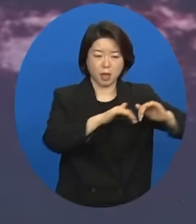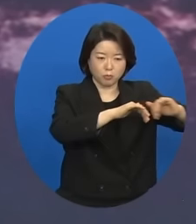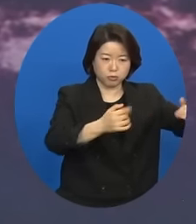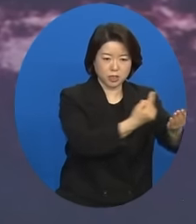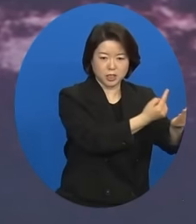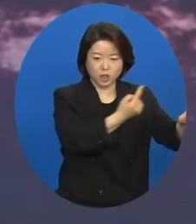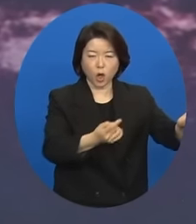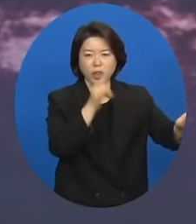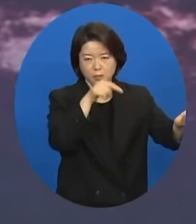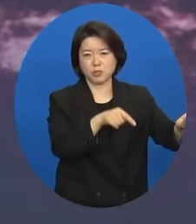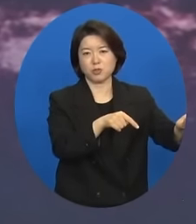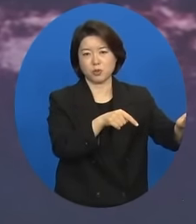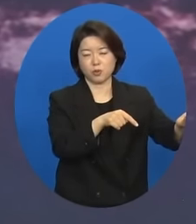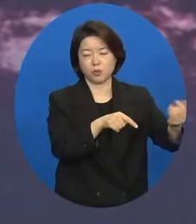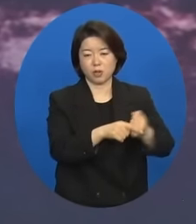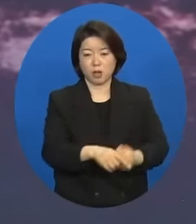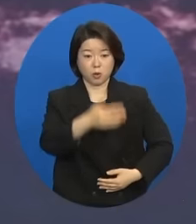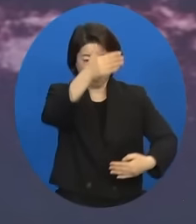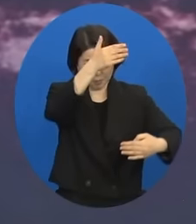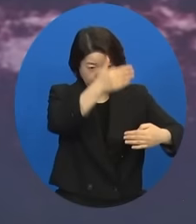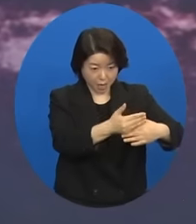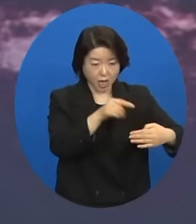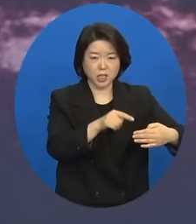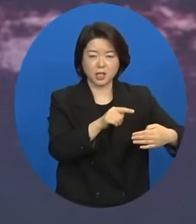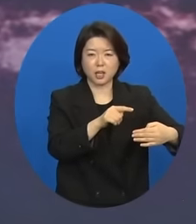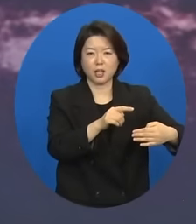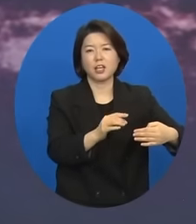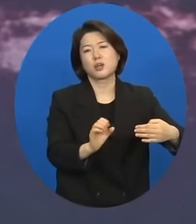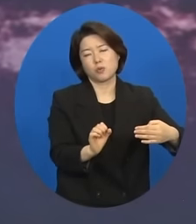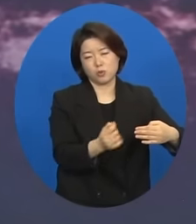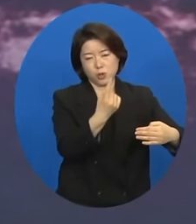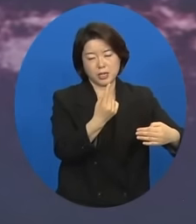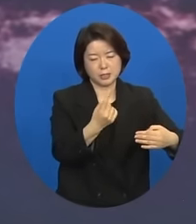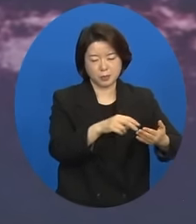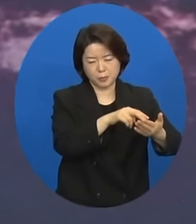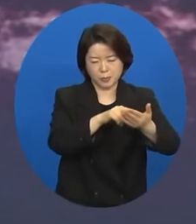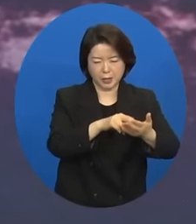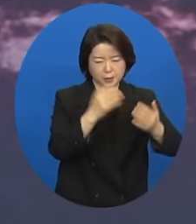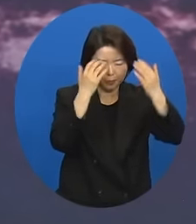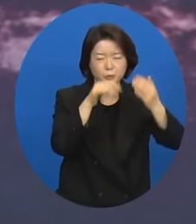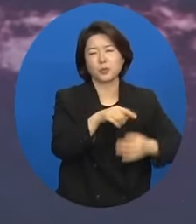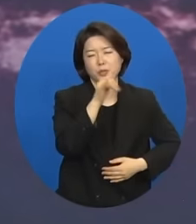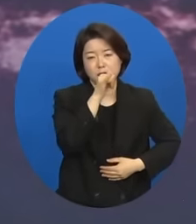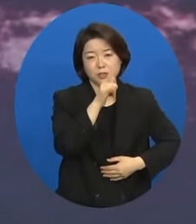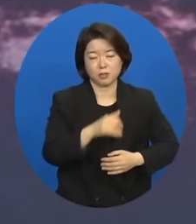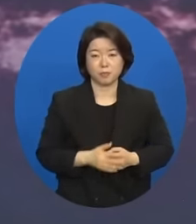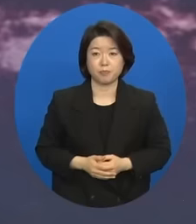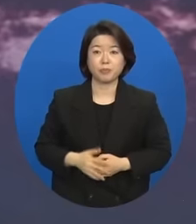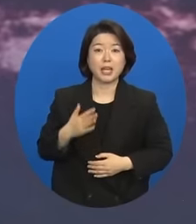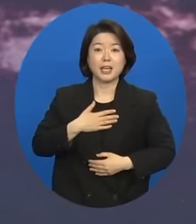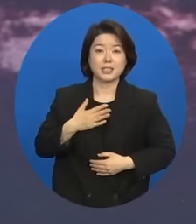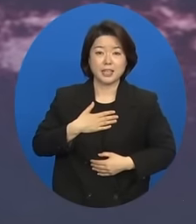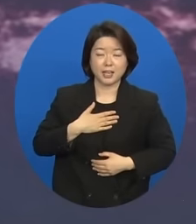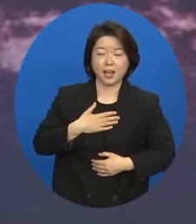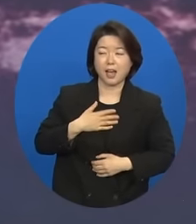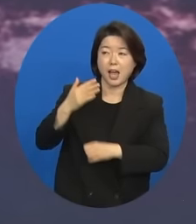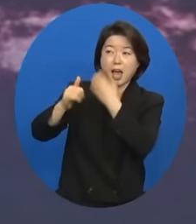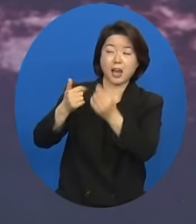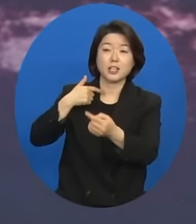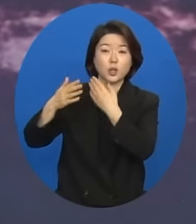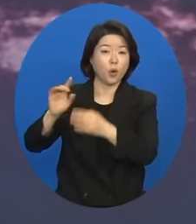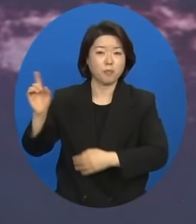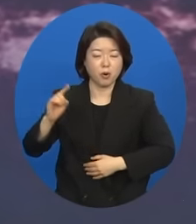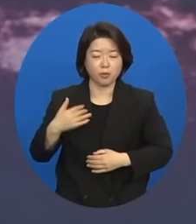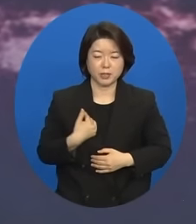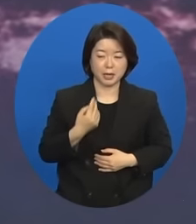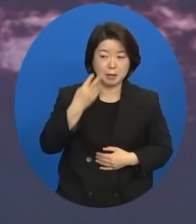것이죠 뭔가 단절이 있는 것입니다 제가 하나님의 임재를 강하게 체험했던 적이 언제냐 예전에 제가 미국 가기 전에 여기서 사역할